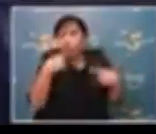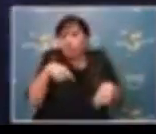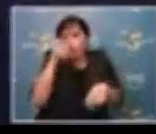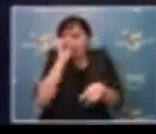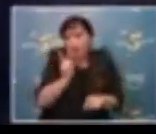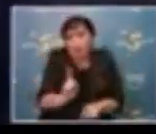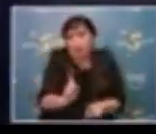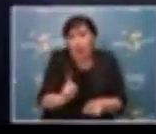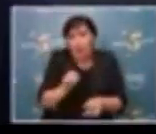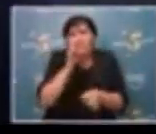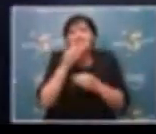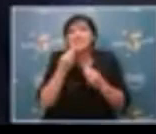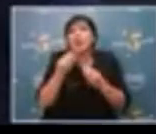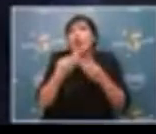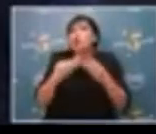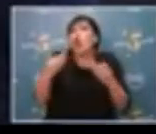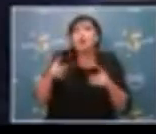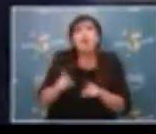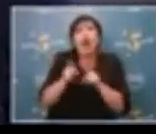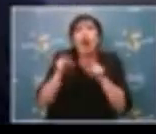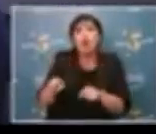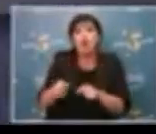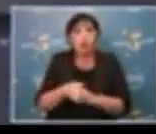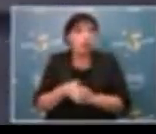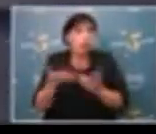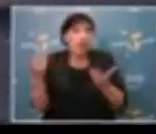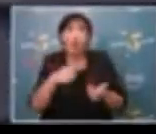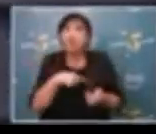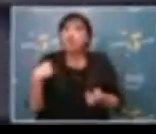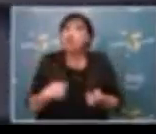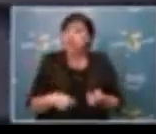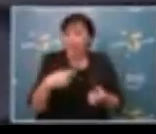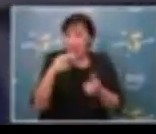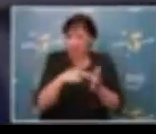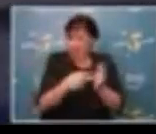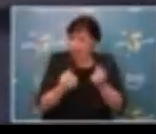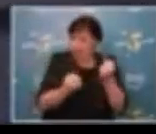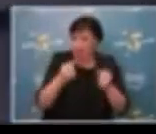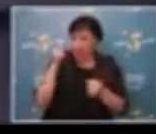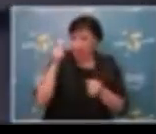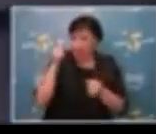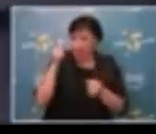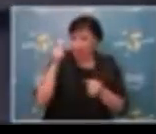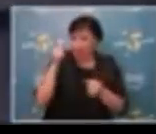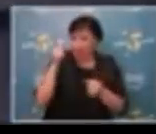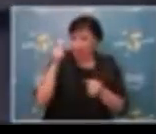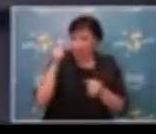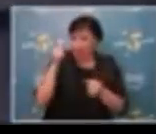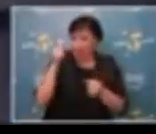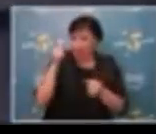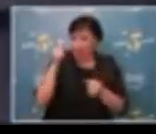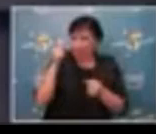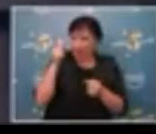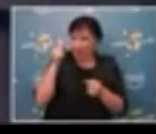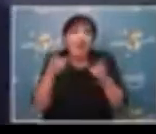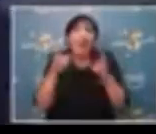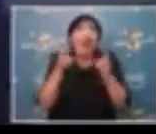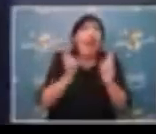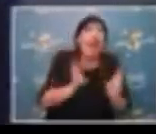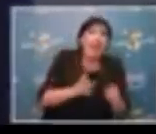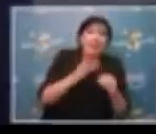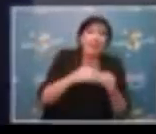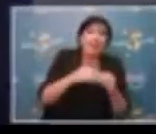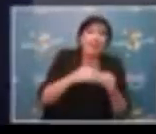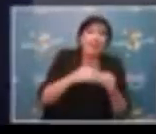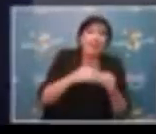dire un'urbanizzazione così. In Cina le macchine, il problema delle macchine, il problema delle automobili, non c'entra fare le elettriche o no.